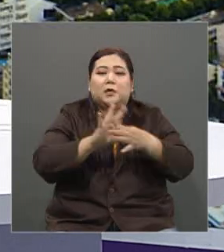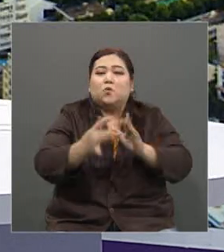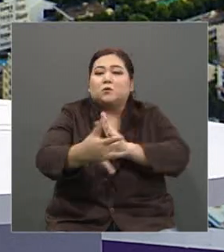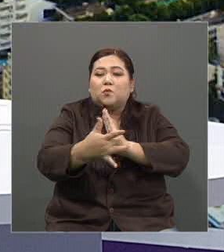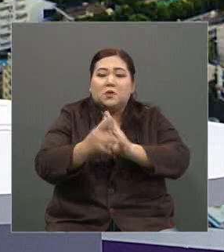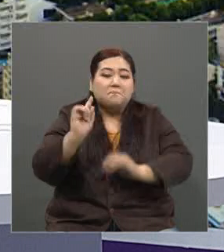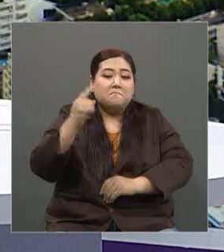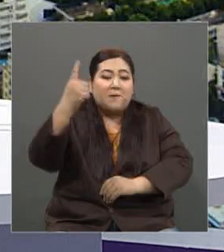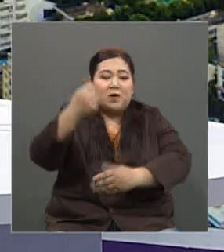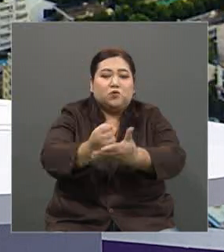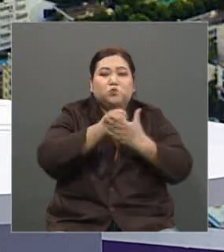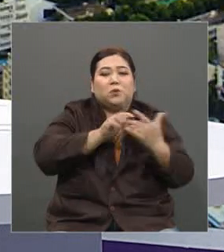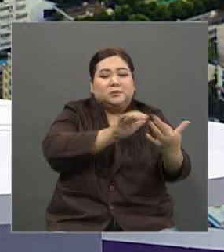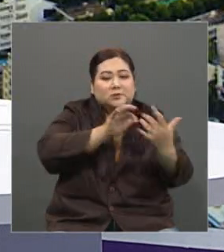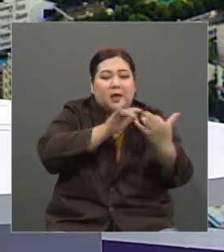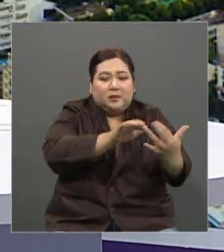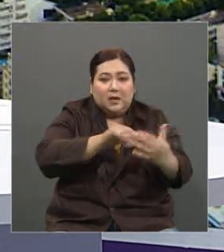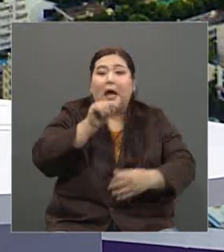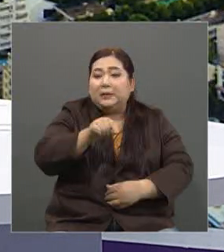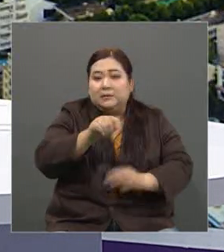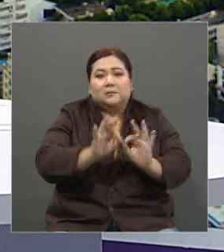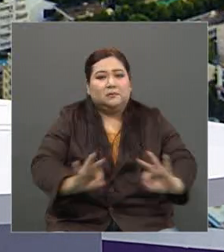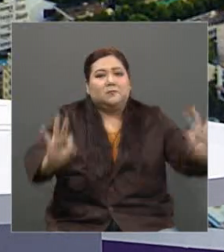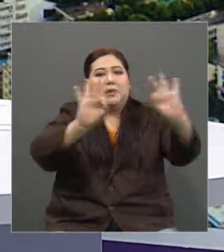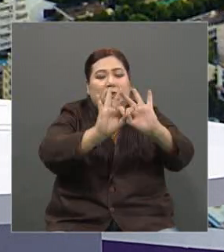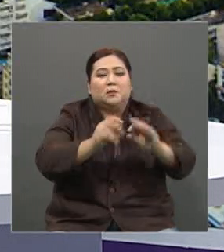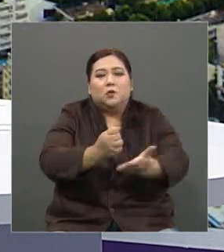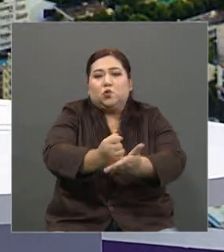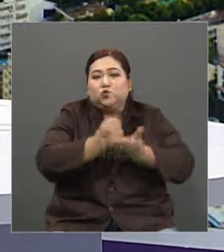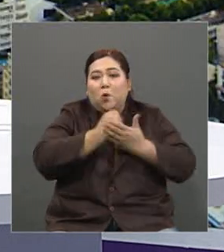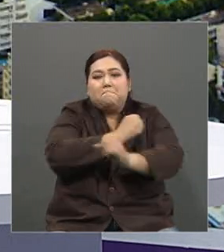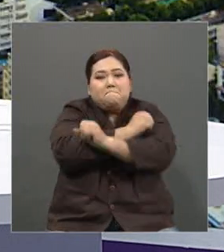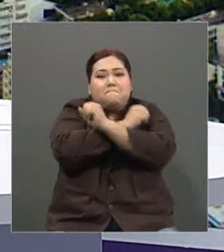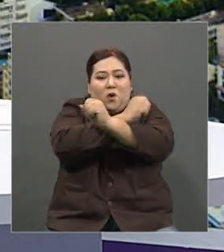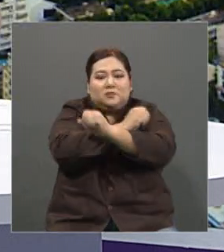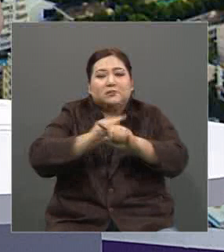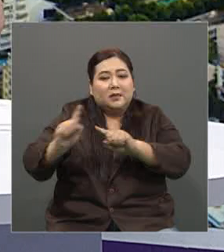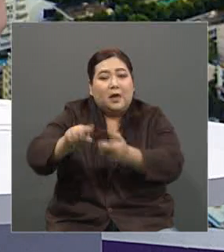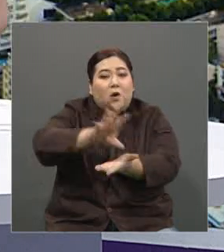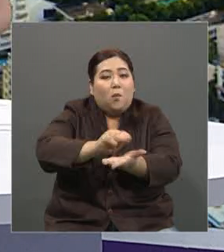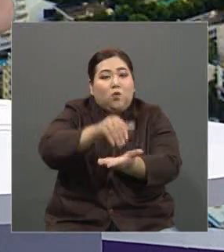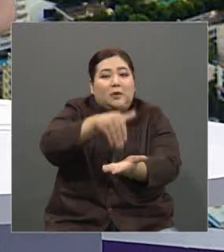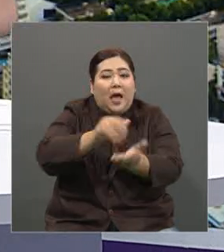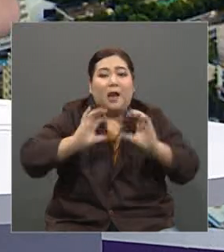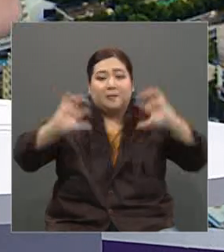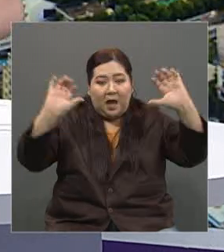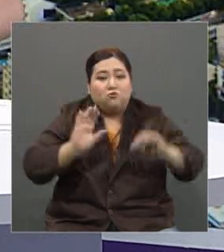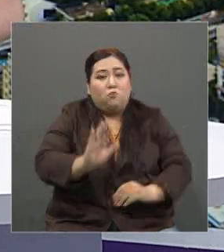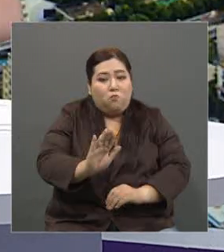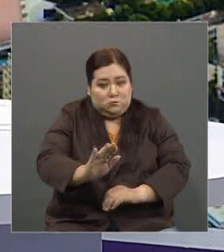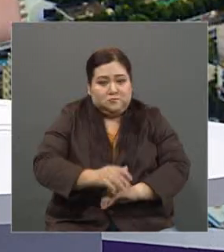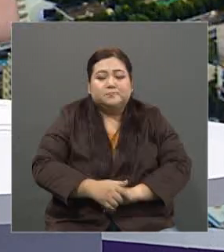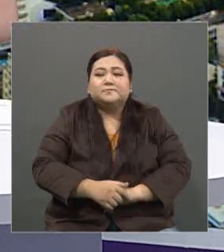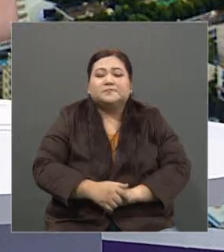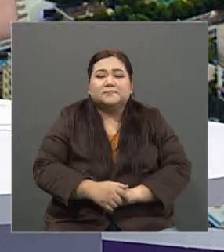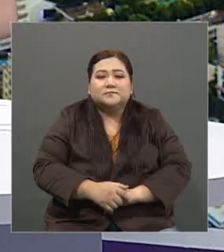ค่ะค่อันนี้จะเป็จดสำคญในกทจะรักษาคามปลอดภัในข้อมูลกลางต่าง นั่เองค่ะ ลจากเรื่องของ